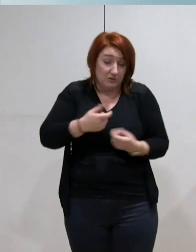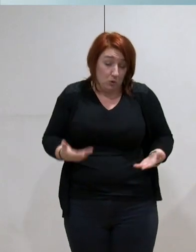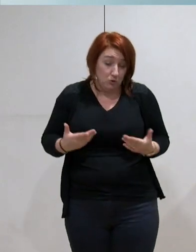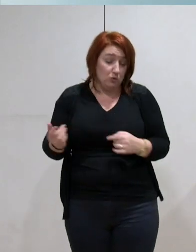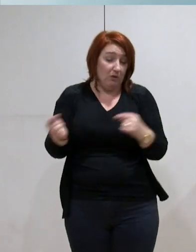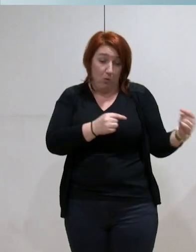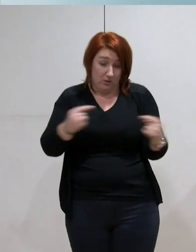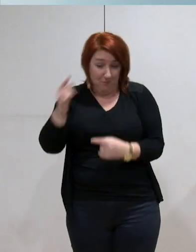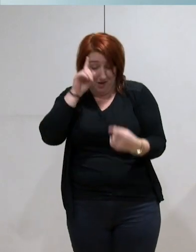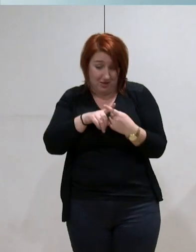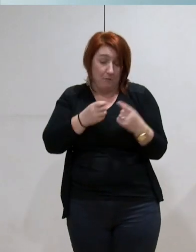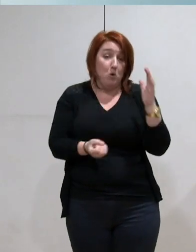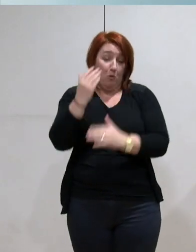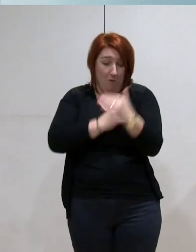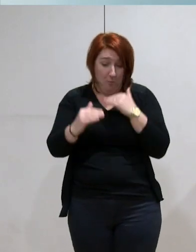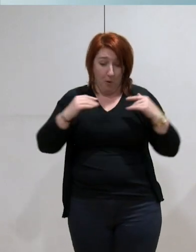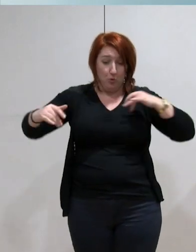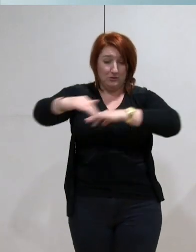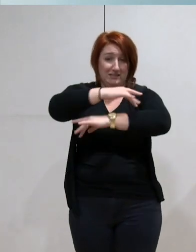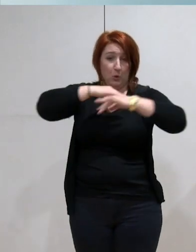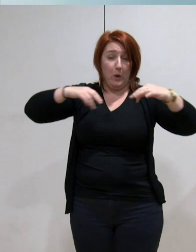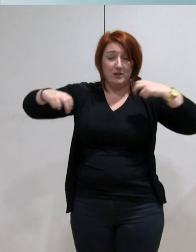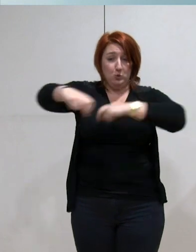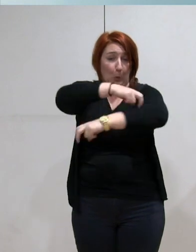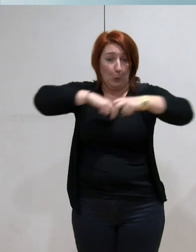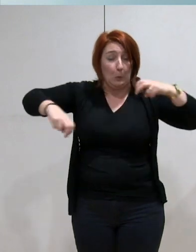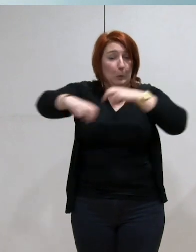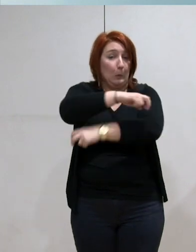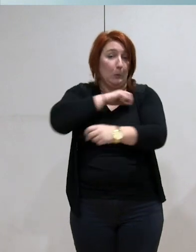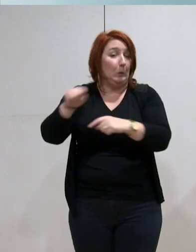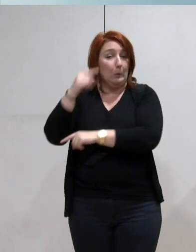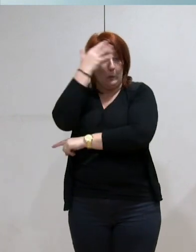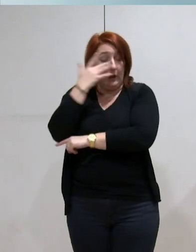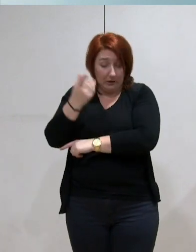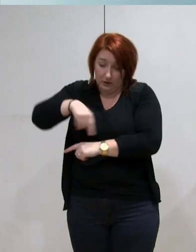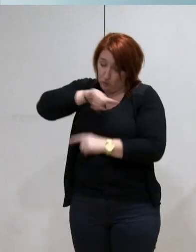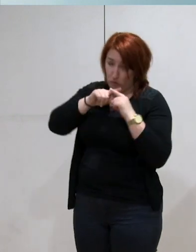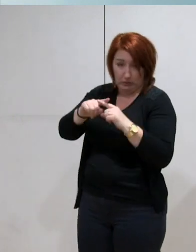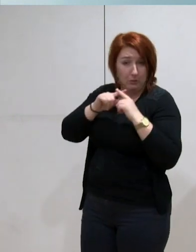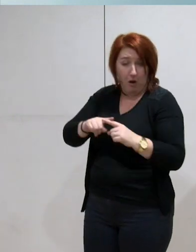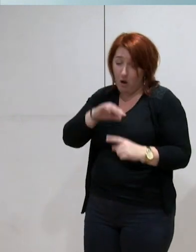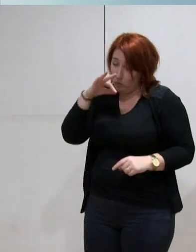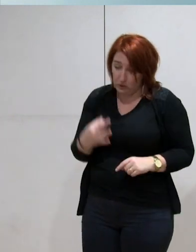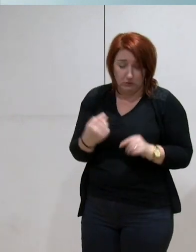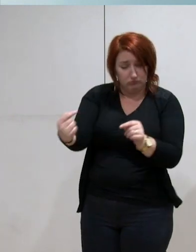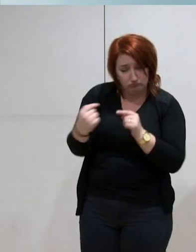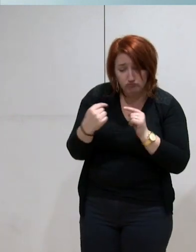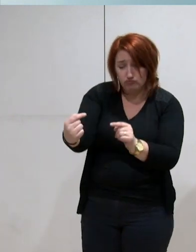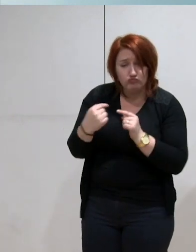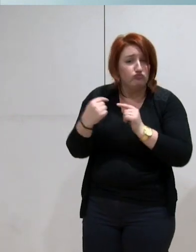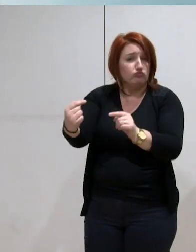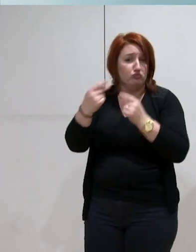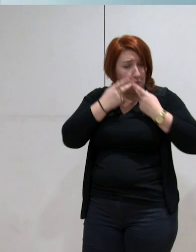débattu en ville nous avons ce débatlà avec eux le débat il est public et il est